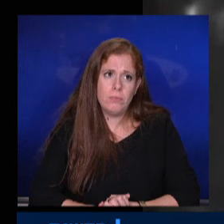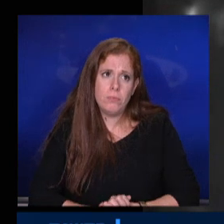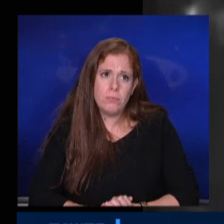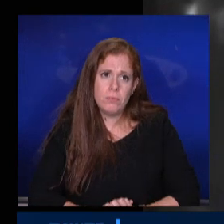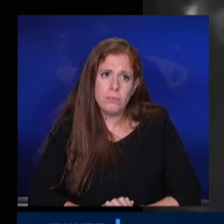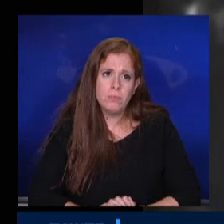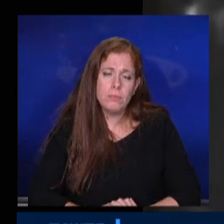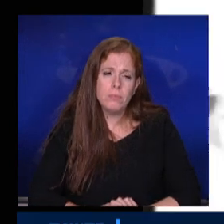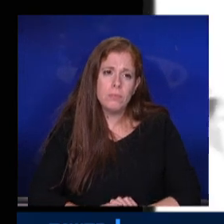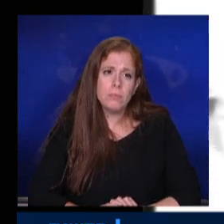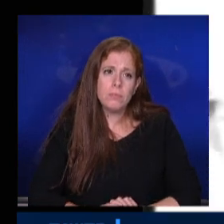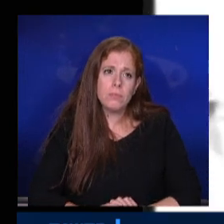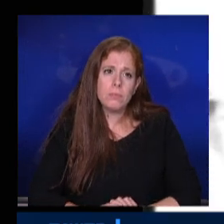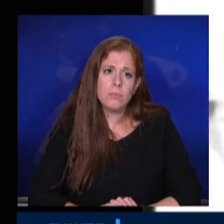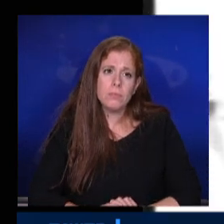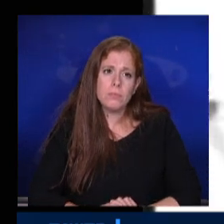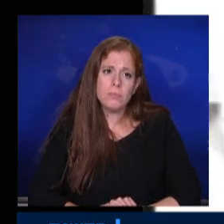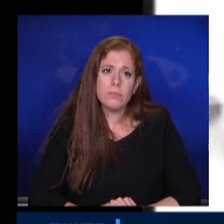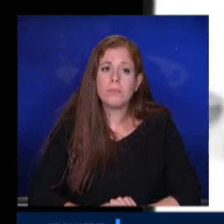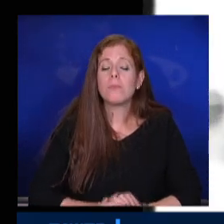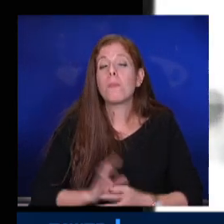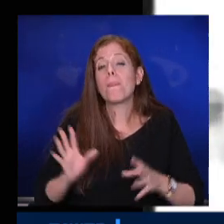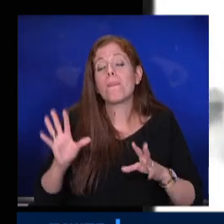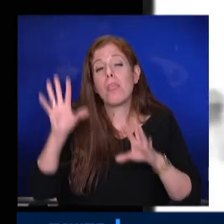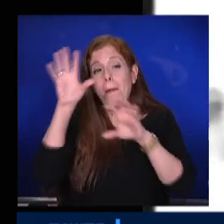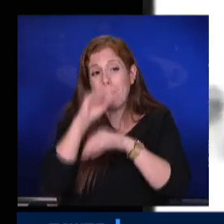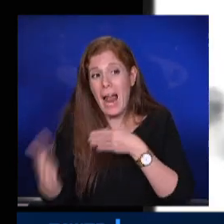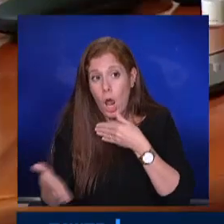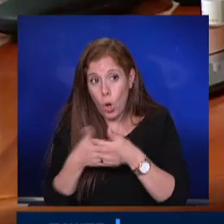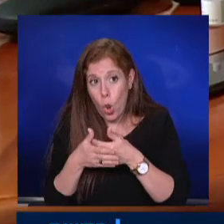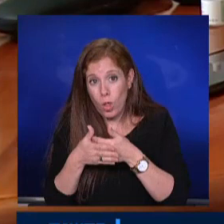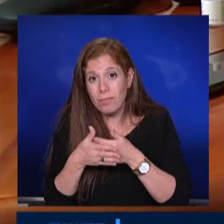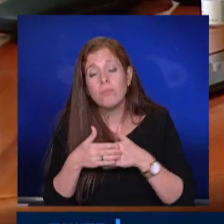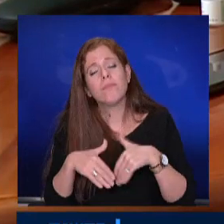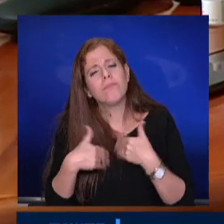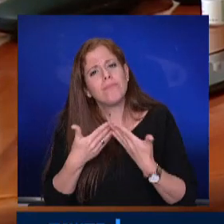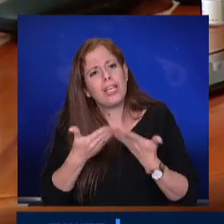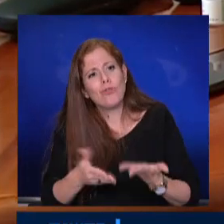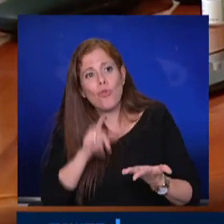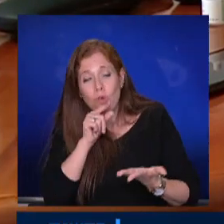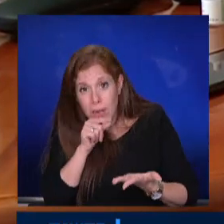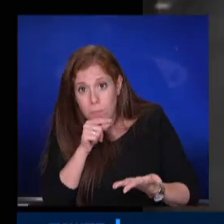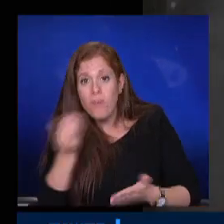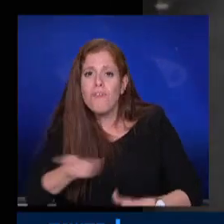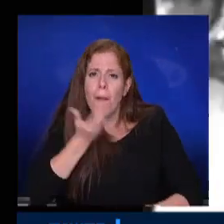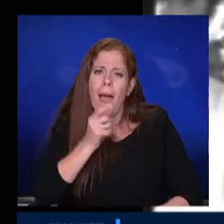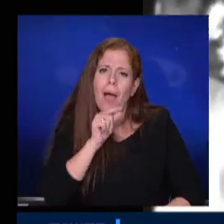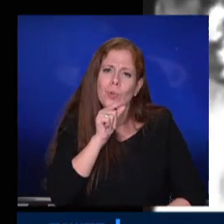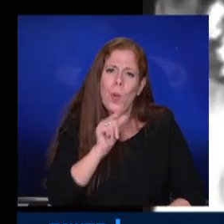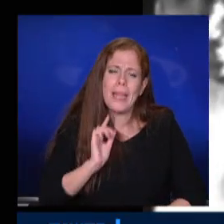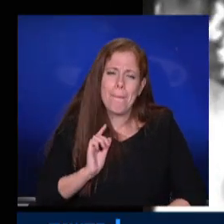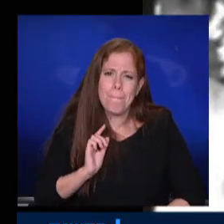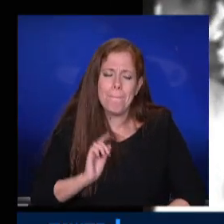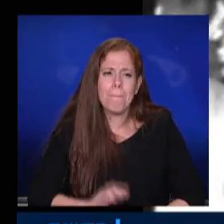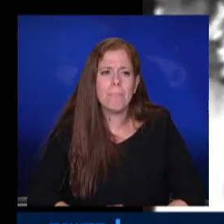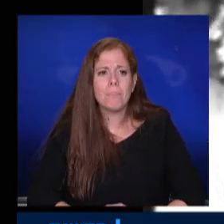נעשני נסני. בליל הכלולות הגישו יונים ומרק יונים.